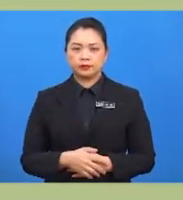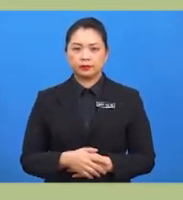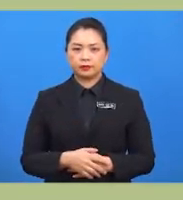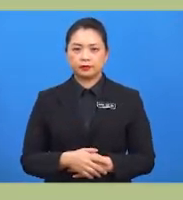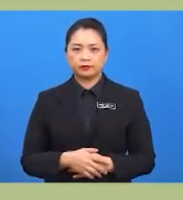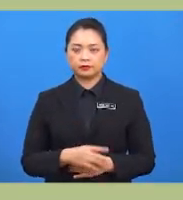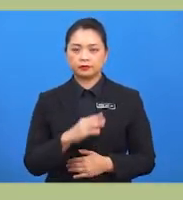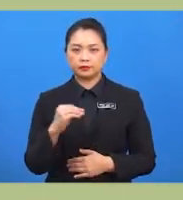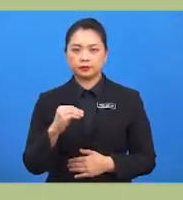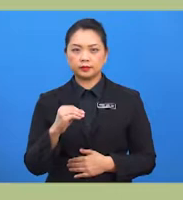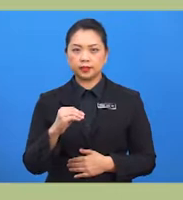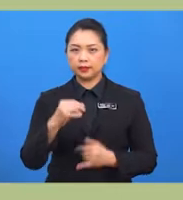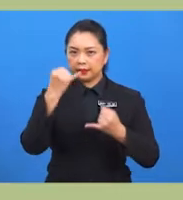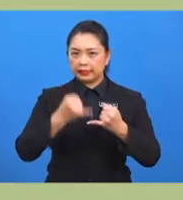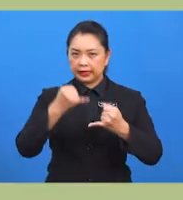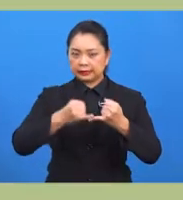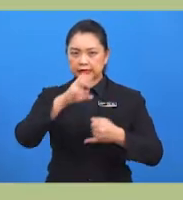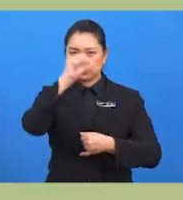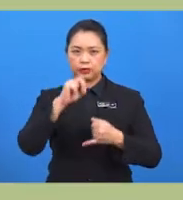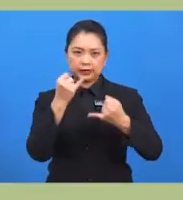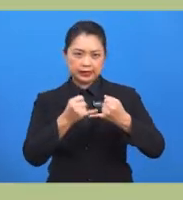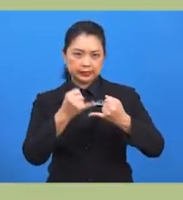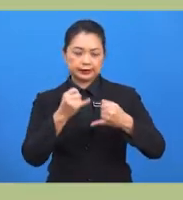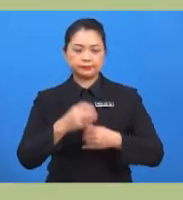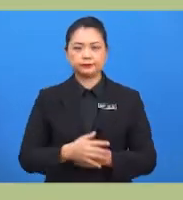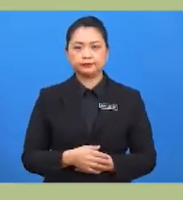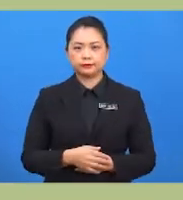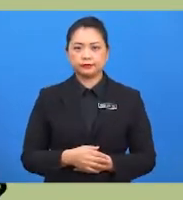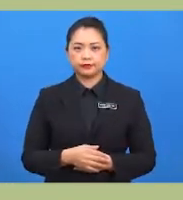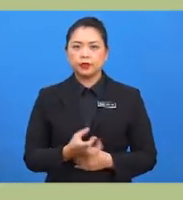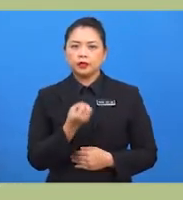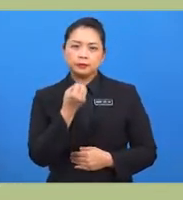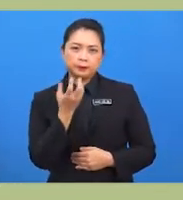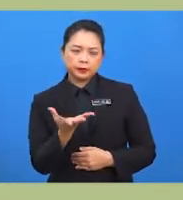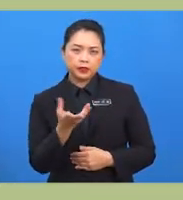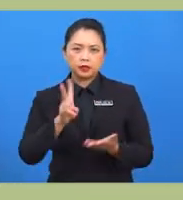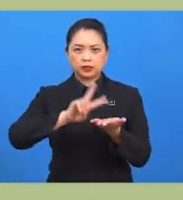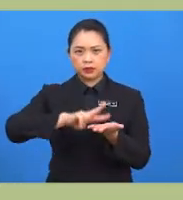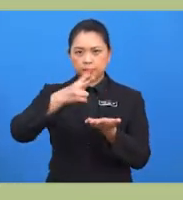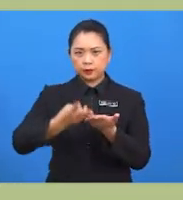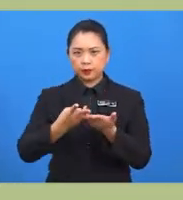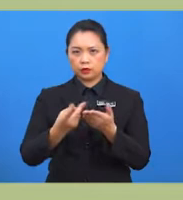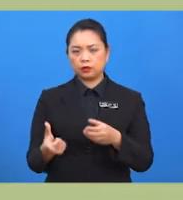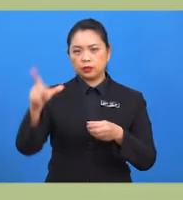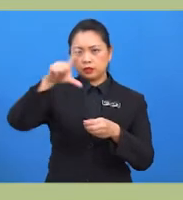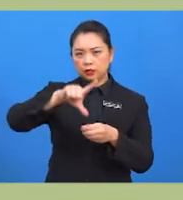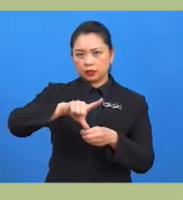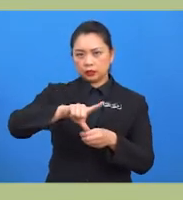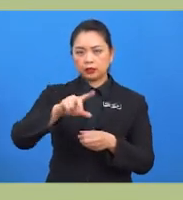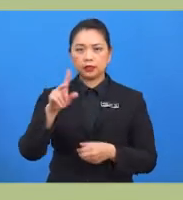dan soalnya yang terakhir Hai berapakah isipadu